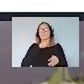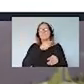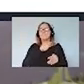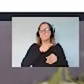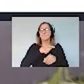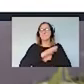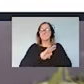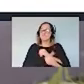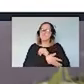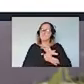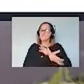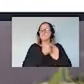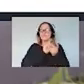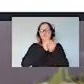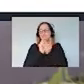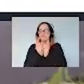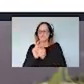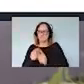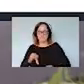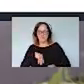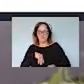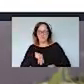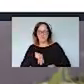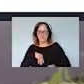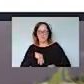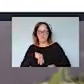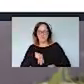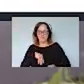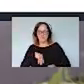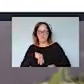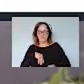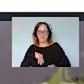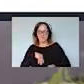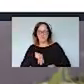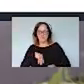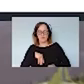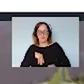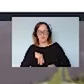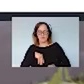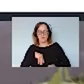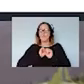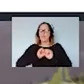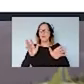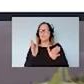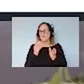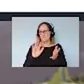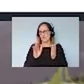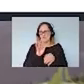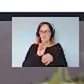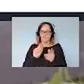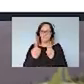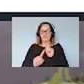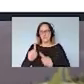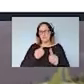fizycznie przerabiać. I tu na chwilę się zatrzymam, pójdę dalej, bo w przykładach myślę, że to będzie jaśniejsze. I chciałbym po prostu przejść przez